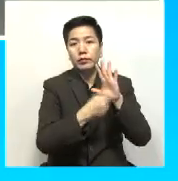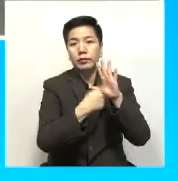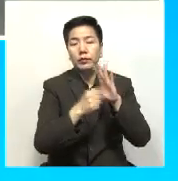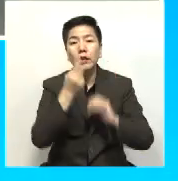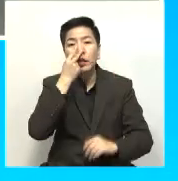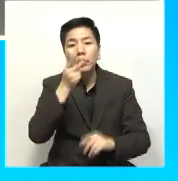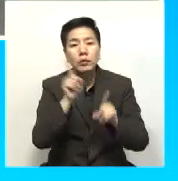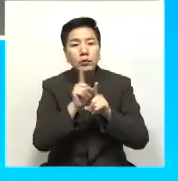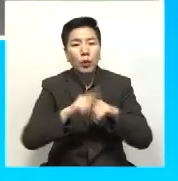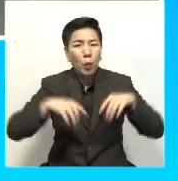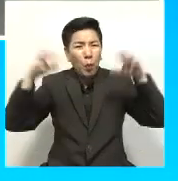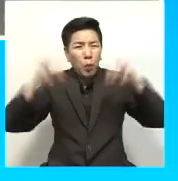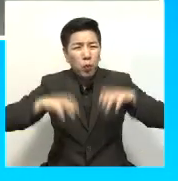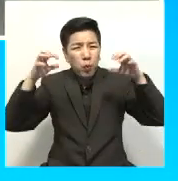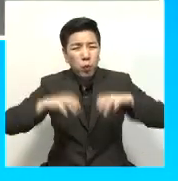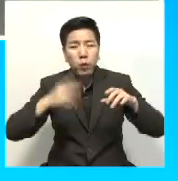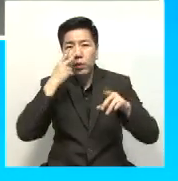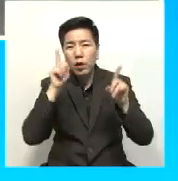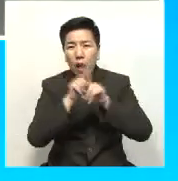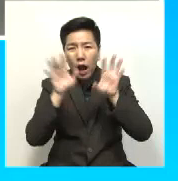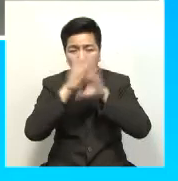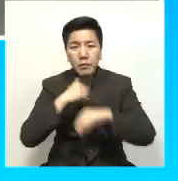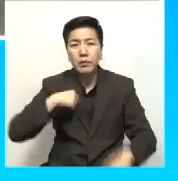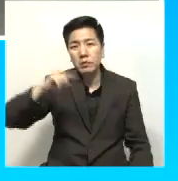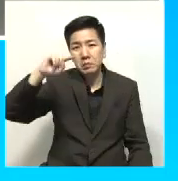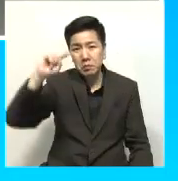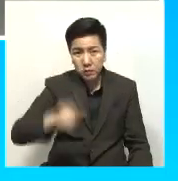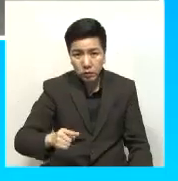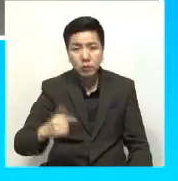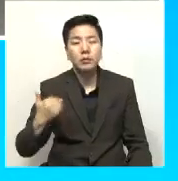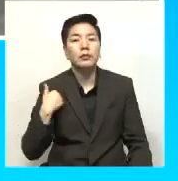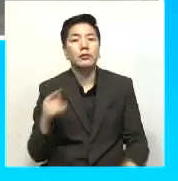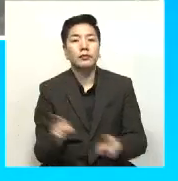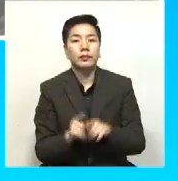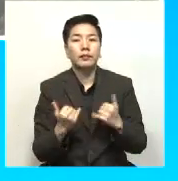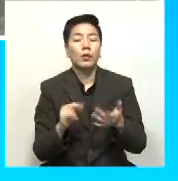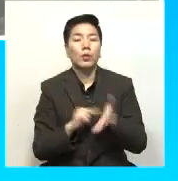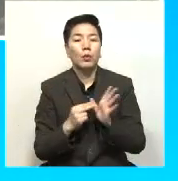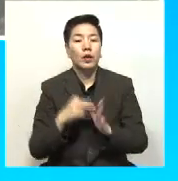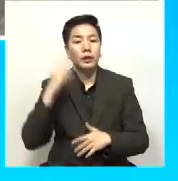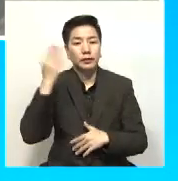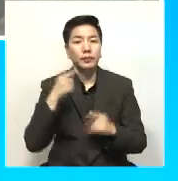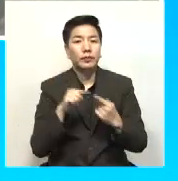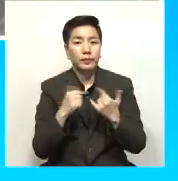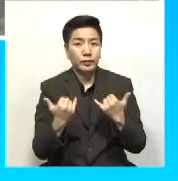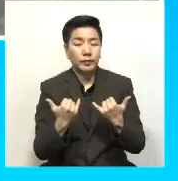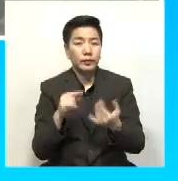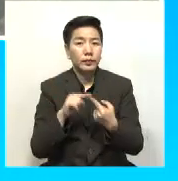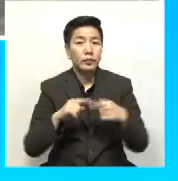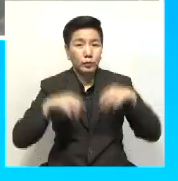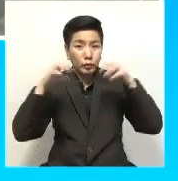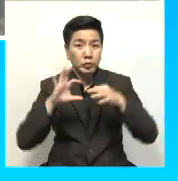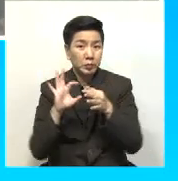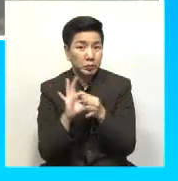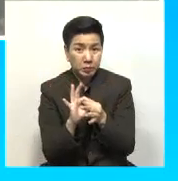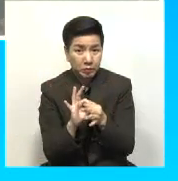ที่เราเห็นก็คือมีทั้งตกหนักแล้วก็มีลักษณะฟ้าคะนองเกิดขึ้นได้ด้วยครับ ค่ะแสดงว่าลักษณะของฝนที่ตกลงมาเนี่ยค่ะ